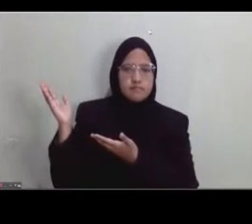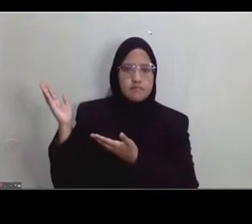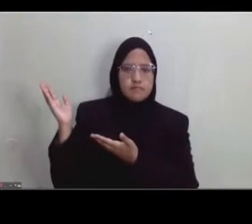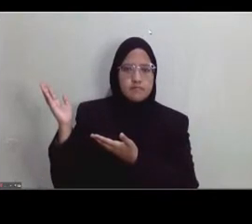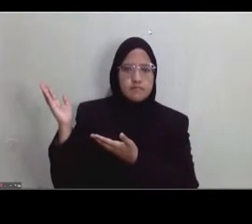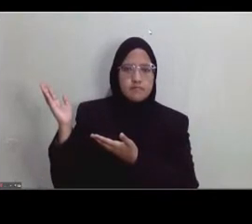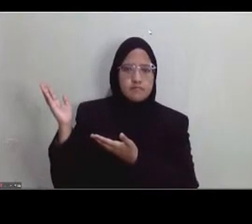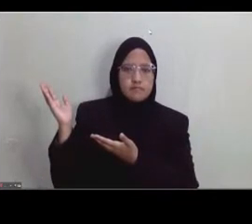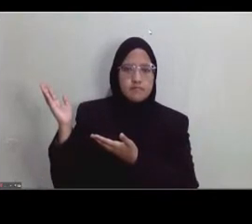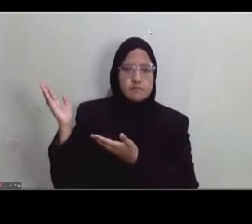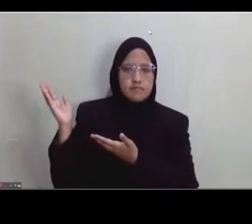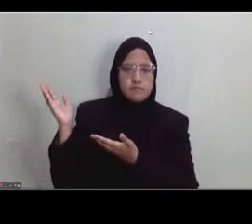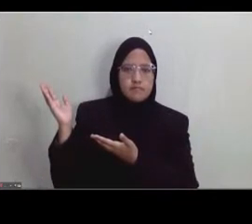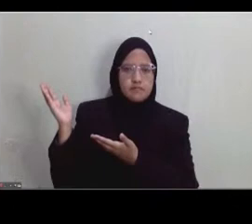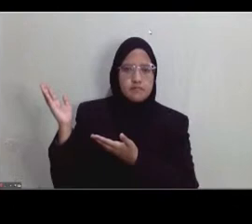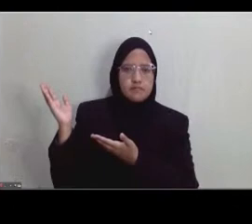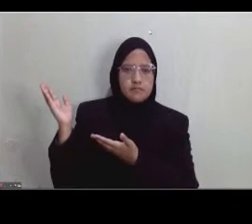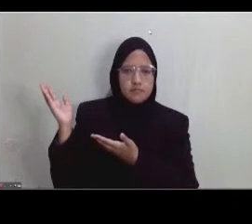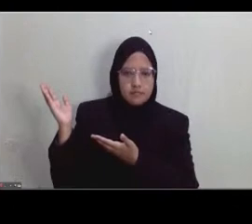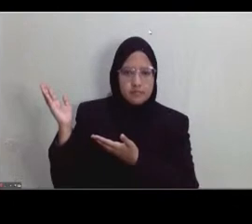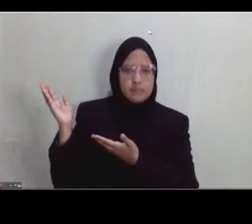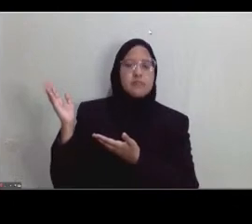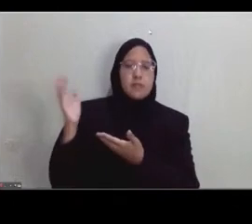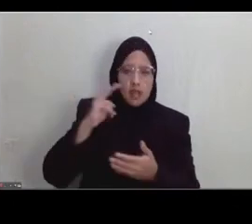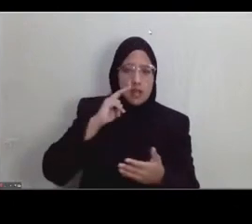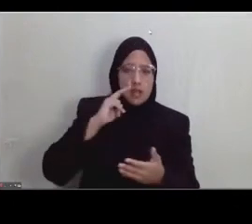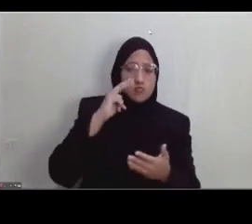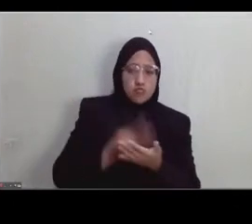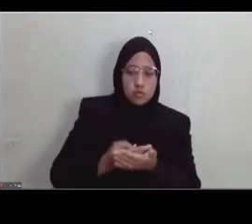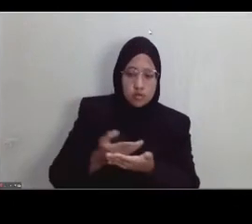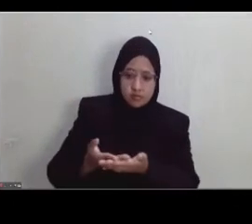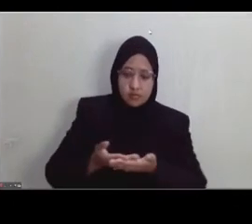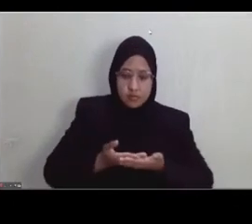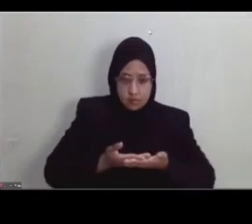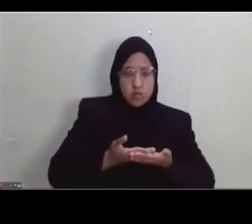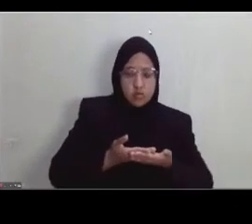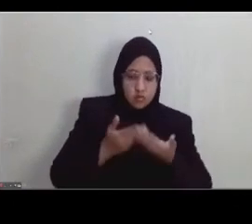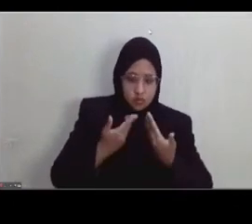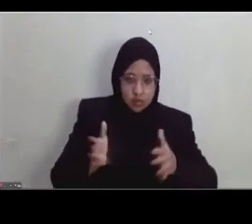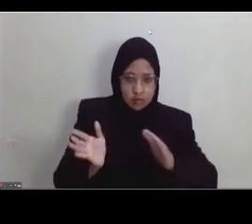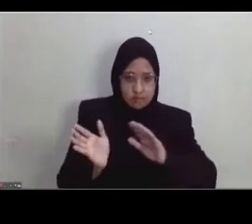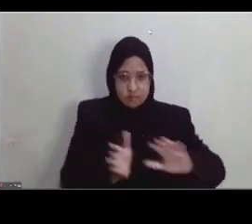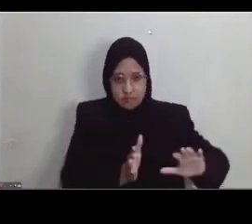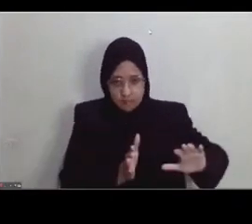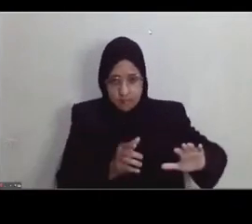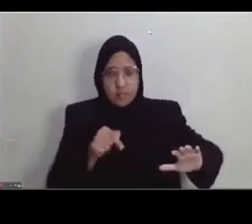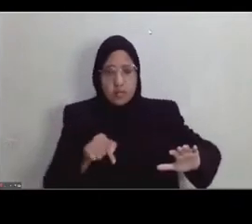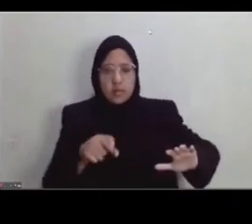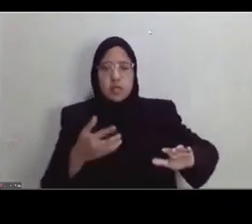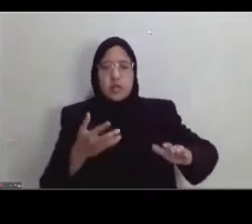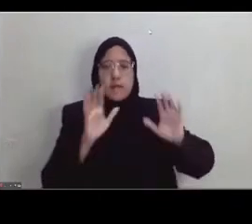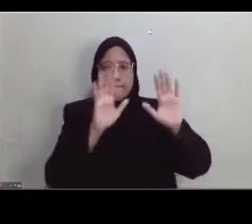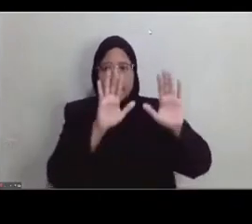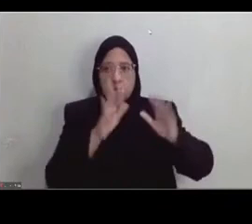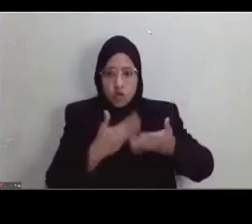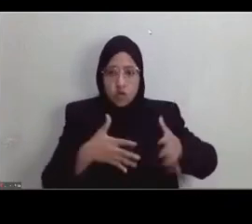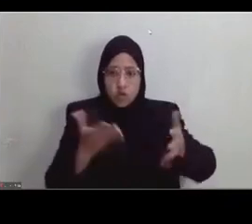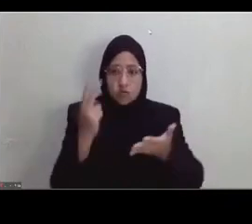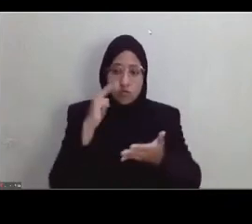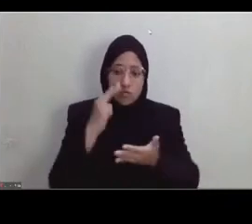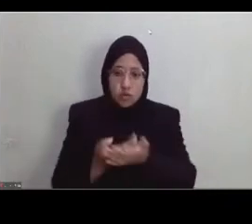wapares di luar bukti pemberitaan media online tersebut pelapor sama sekali tidak menyertakan bukti lain untuk lebih